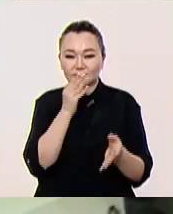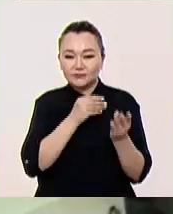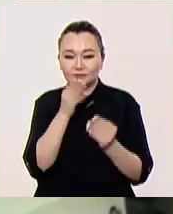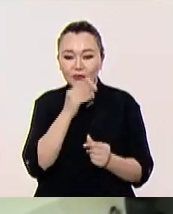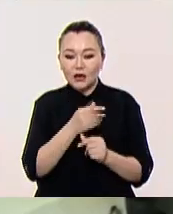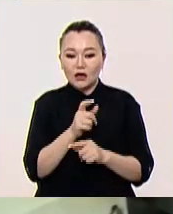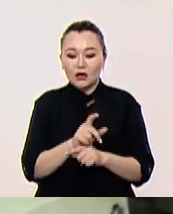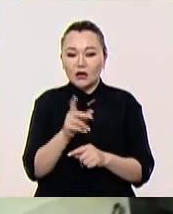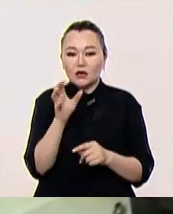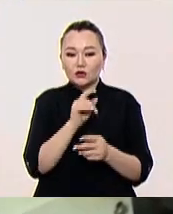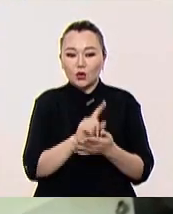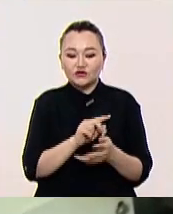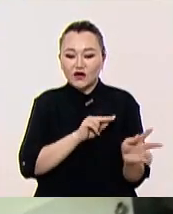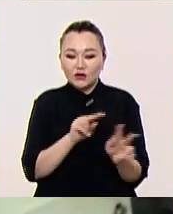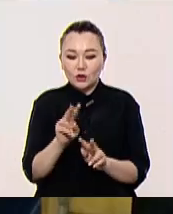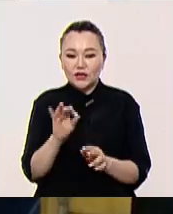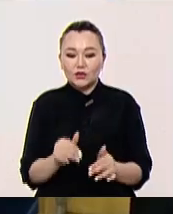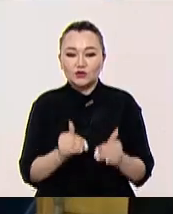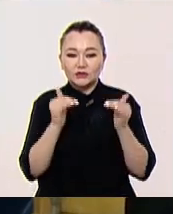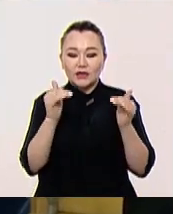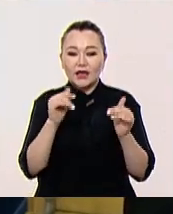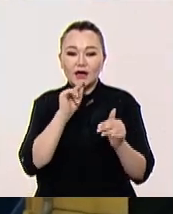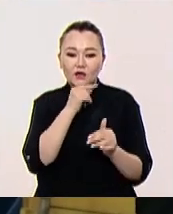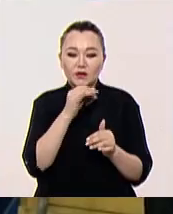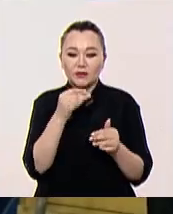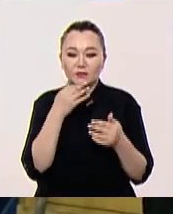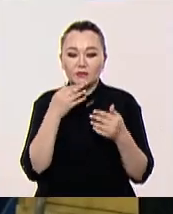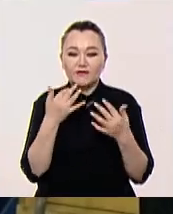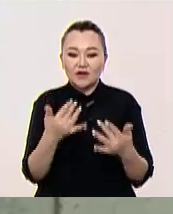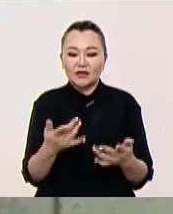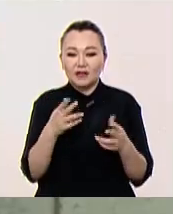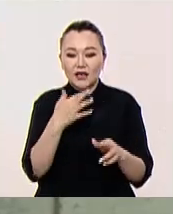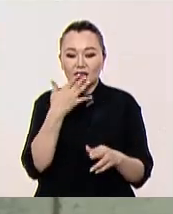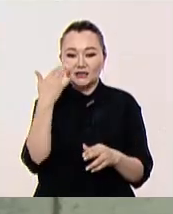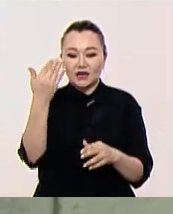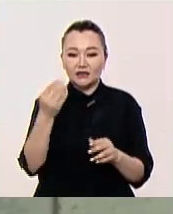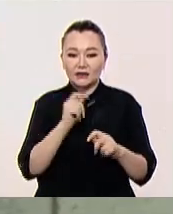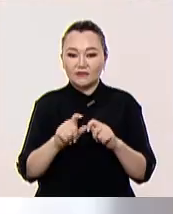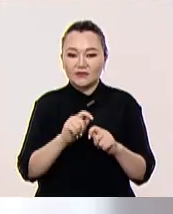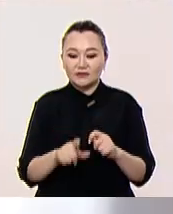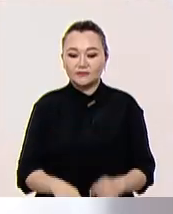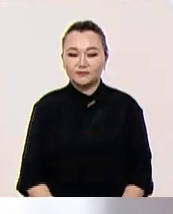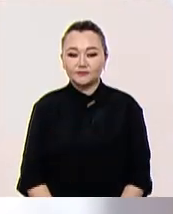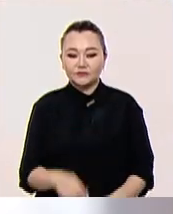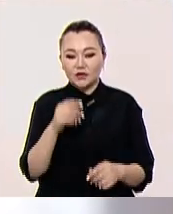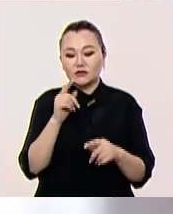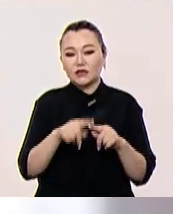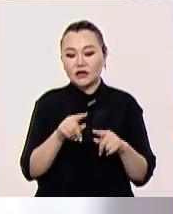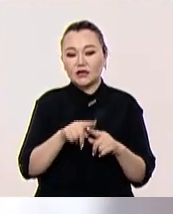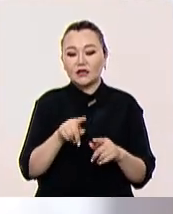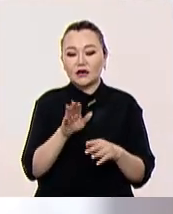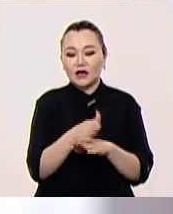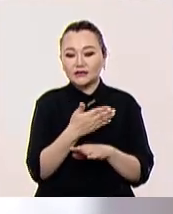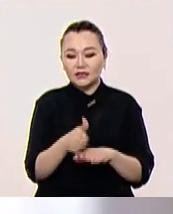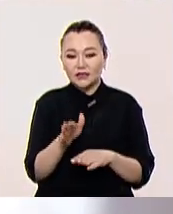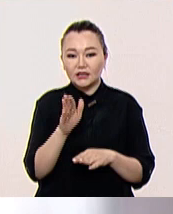От должного контроля зависит и рост экономики, и привлекательность страны для иностранных инвесторов. Скорее именно разделение рынка,